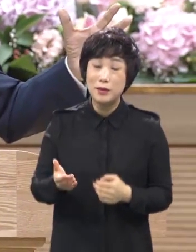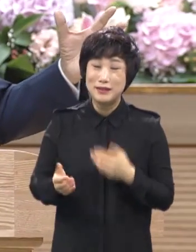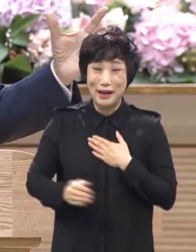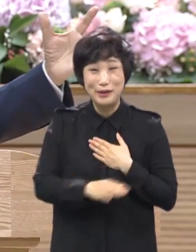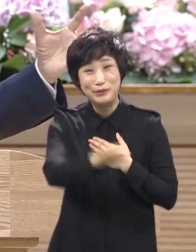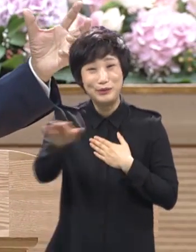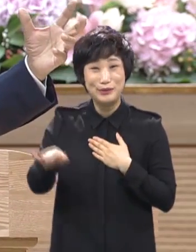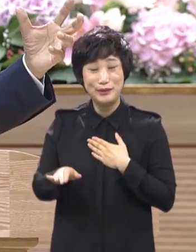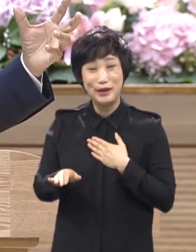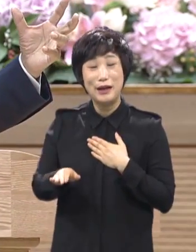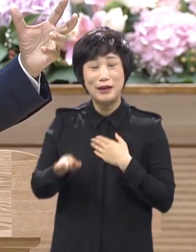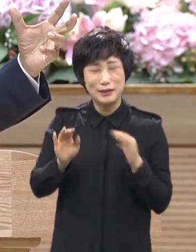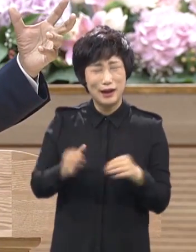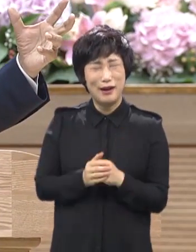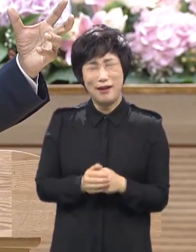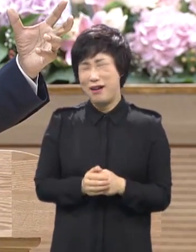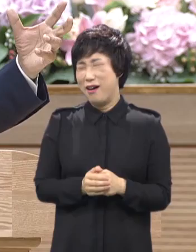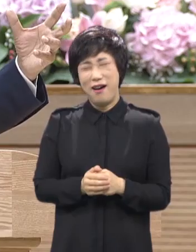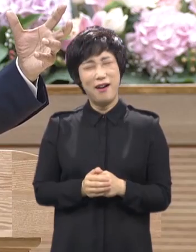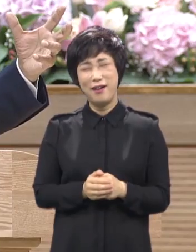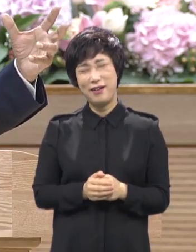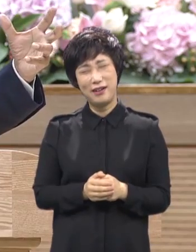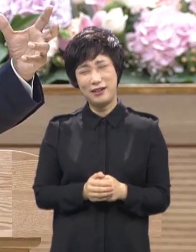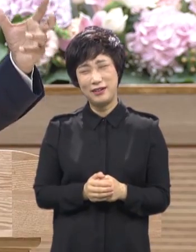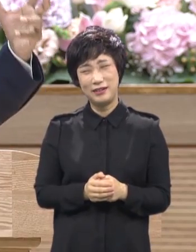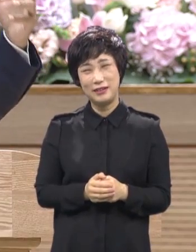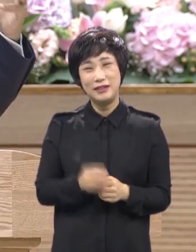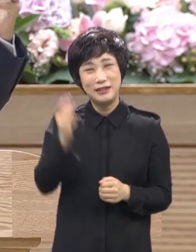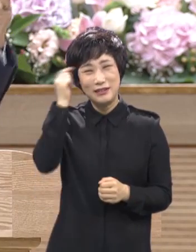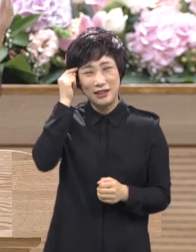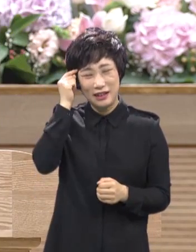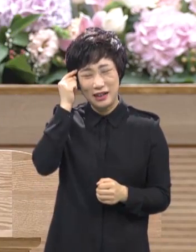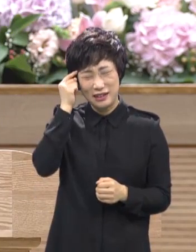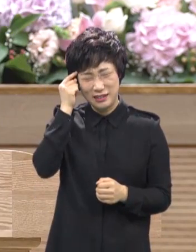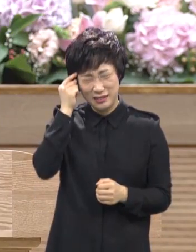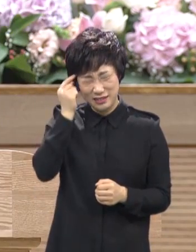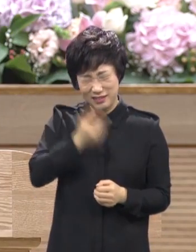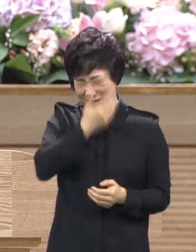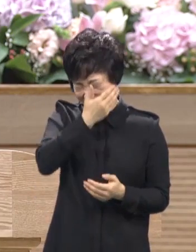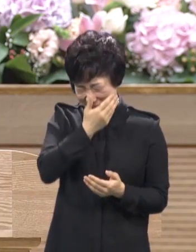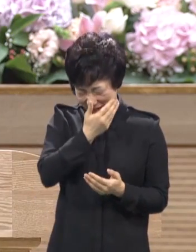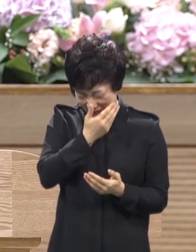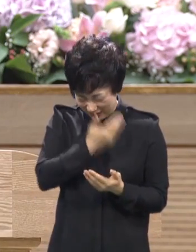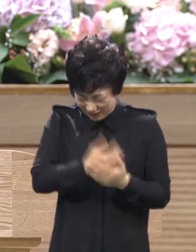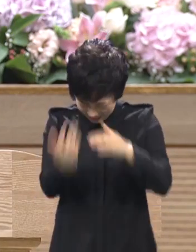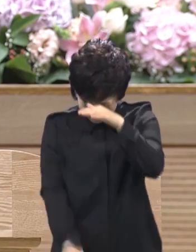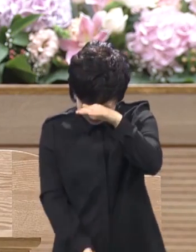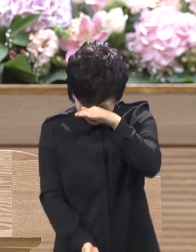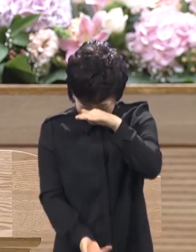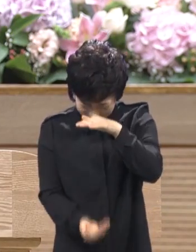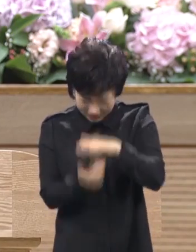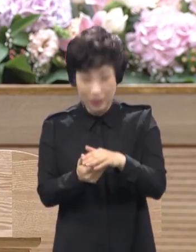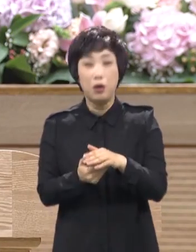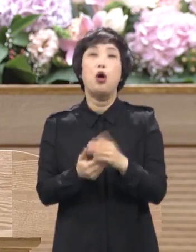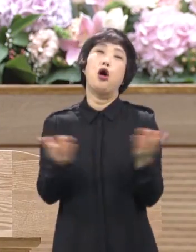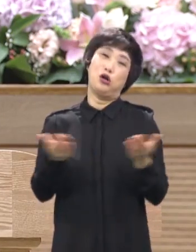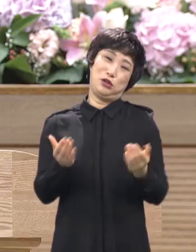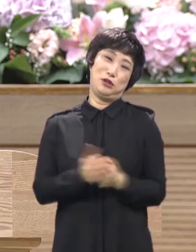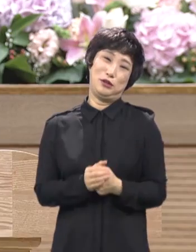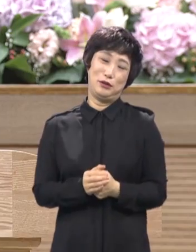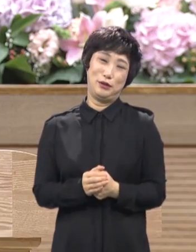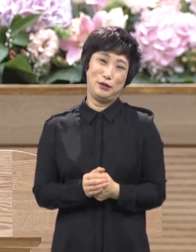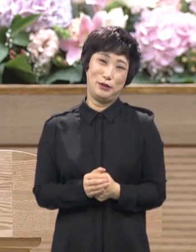우리가 상상할 수 없는 인류 역사의 최고의 사건